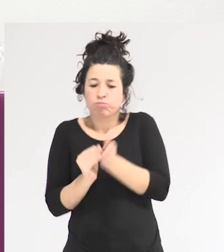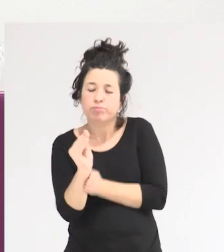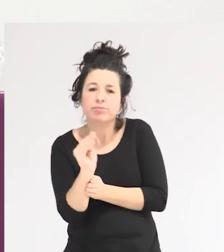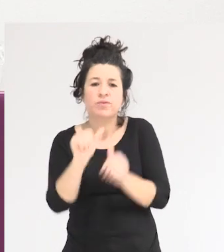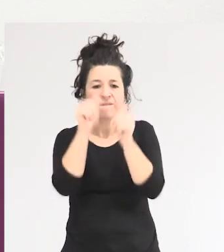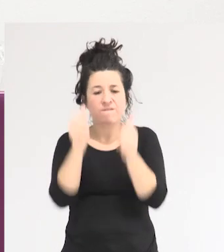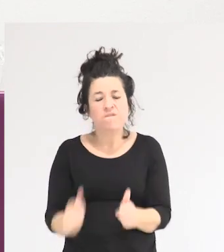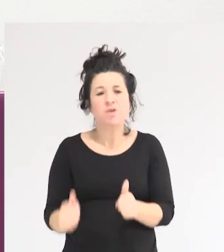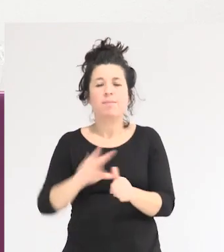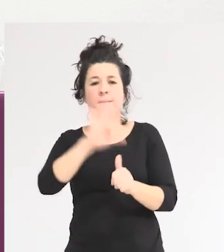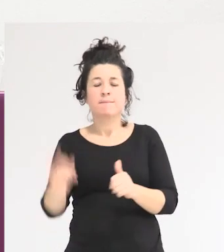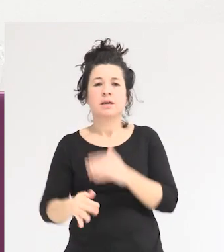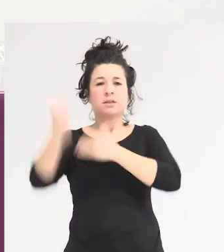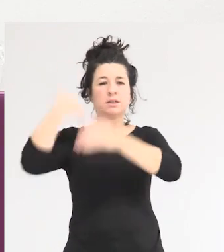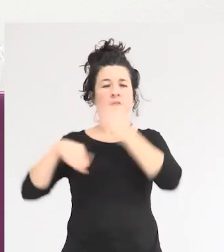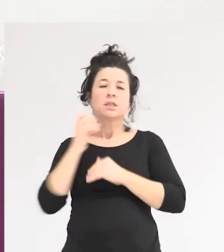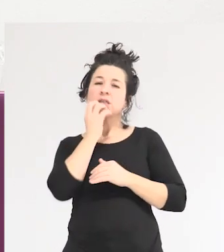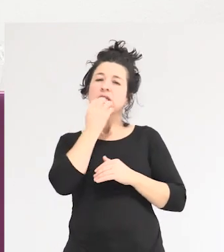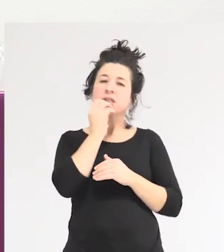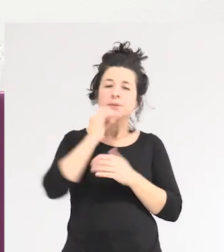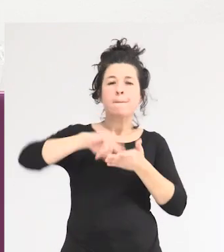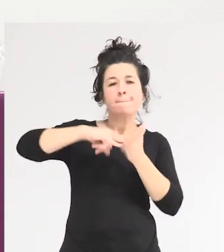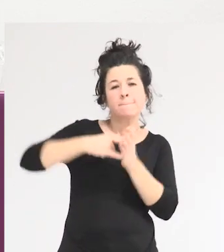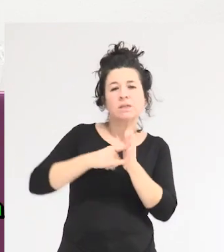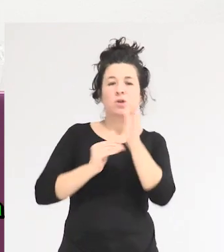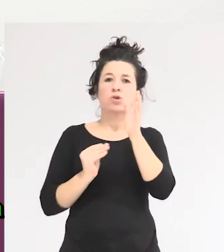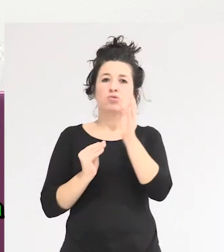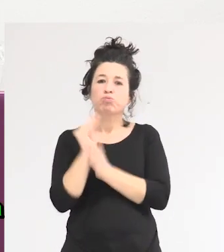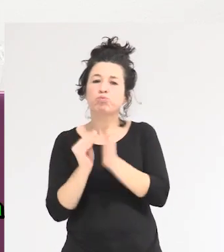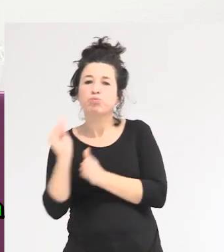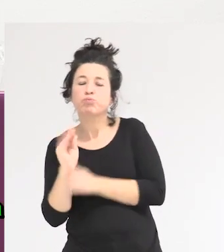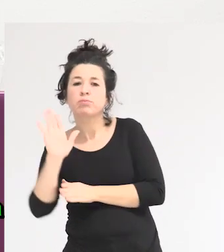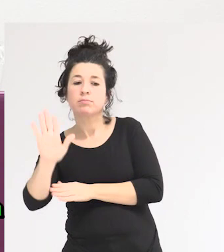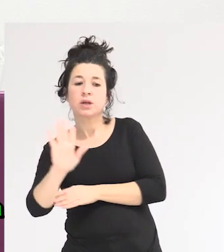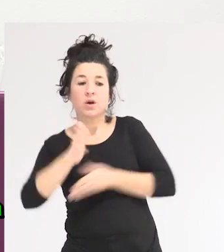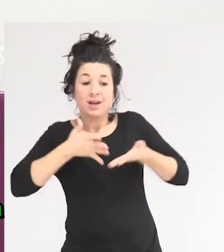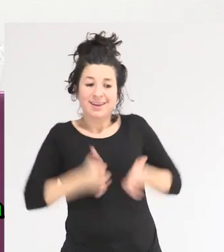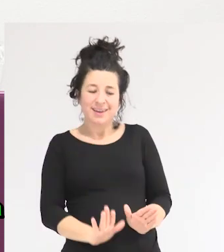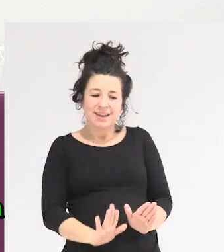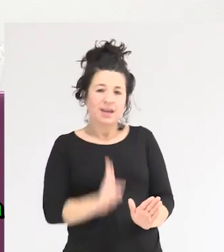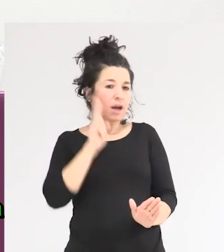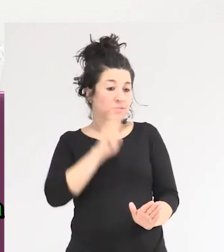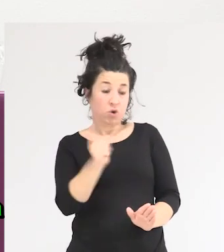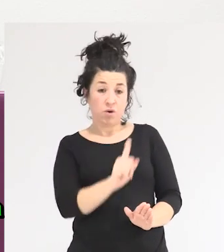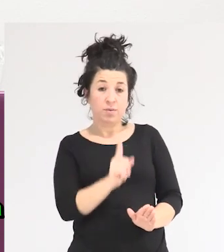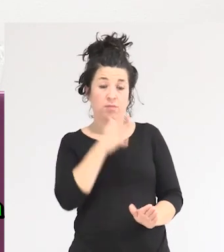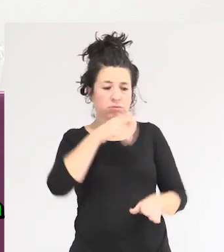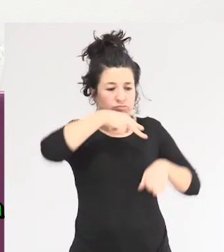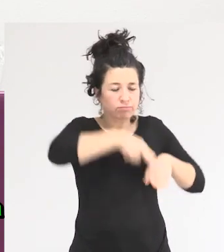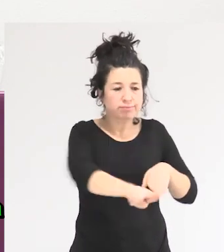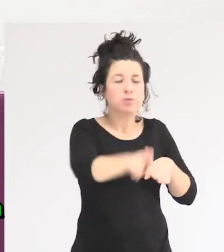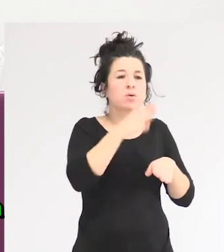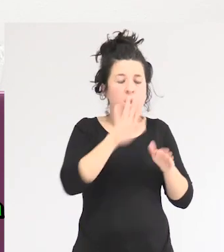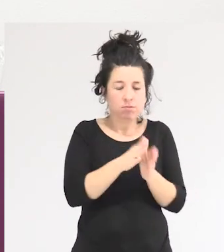eta aintzinako Greziako hazkuntza metodoi buruzkoak. Ez du ikusten umea txirristatik erori dela, burua liburu